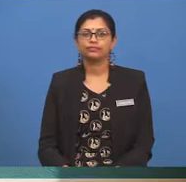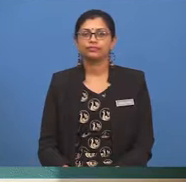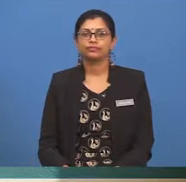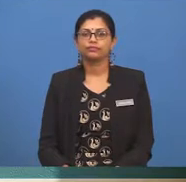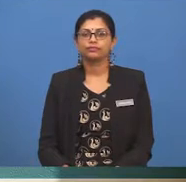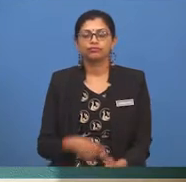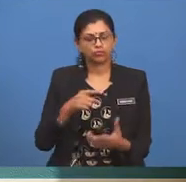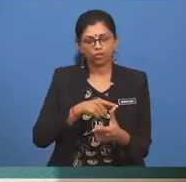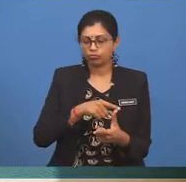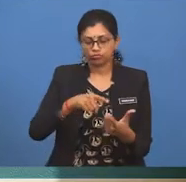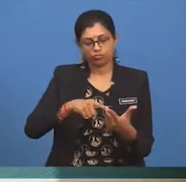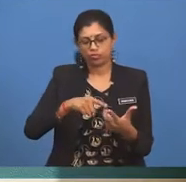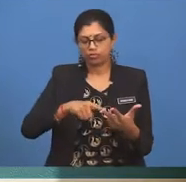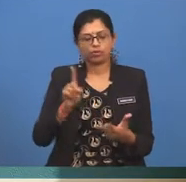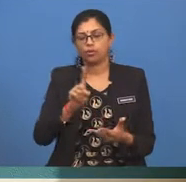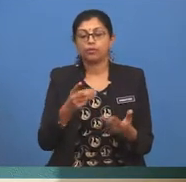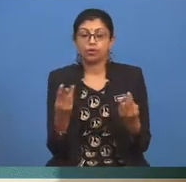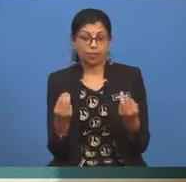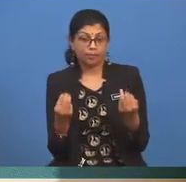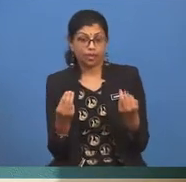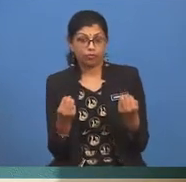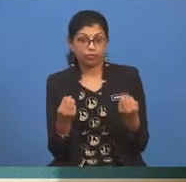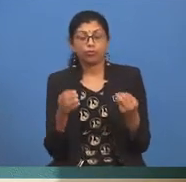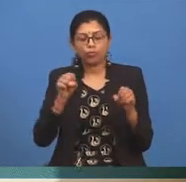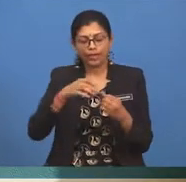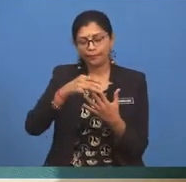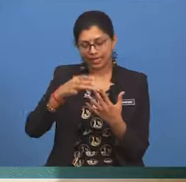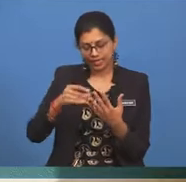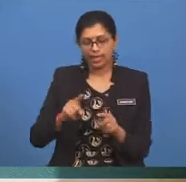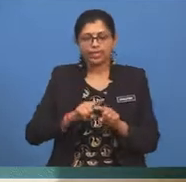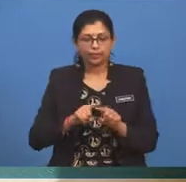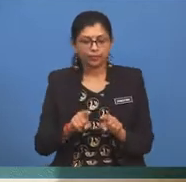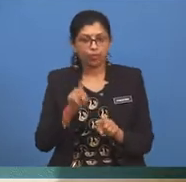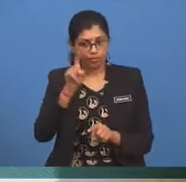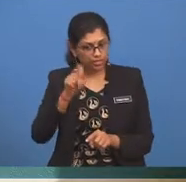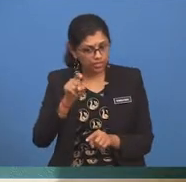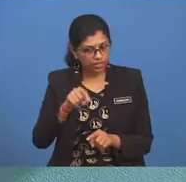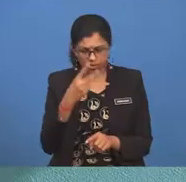Asalkan murid-murid semak dahulu jawapannya, ya?